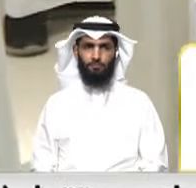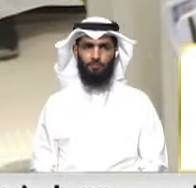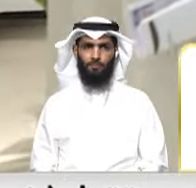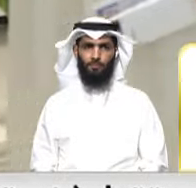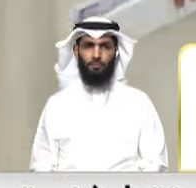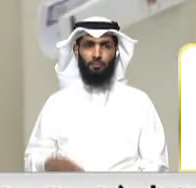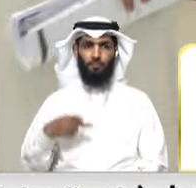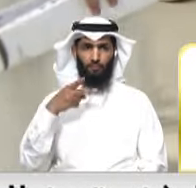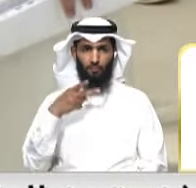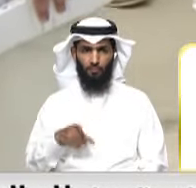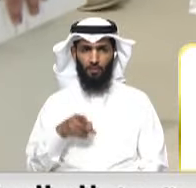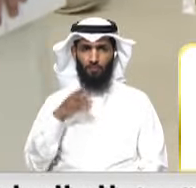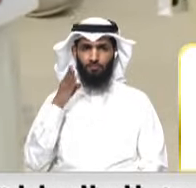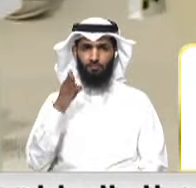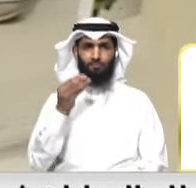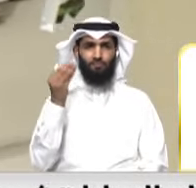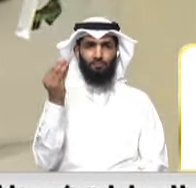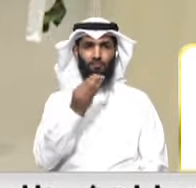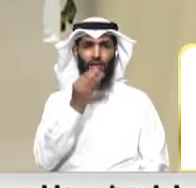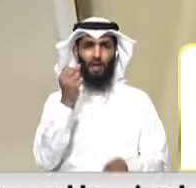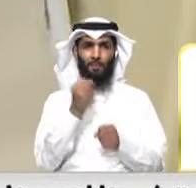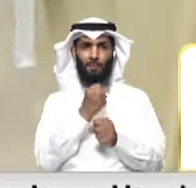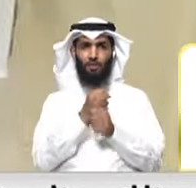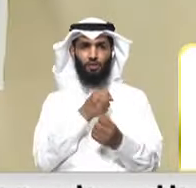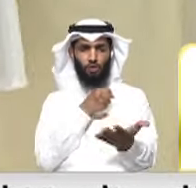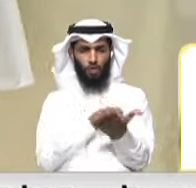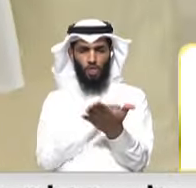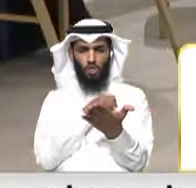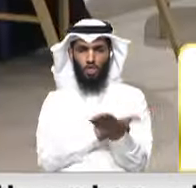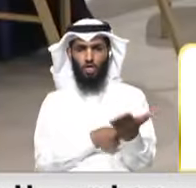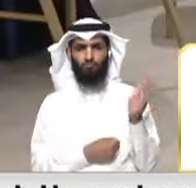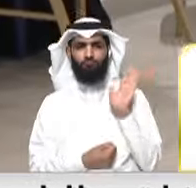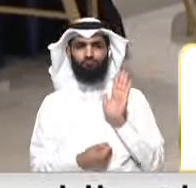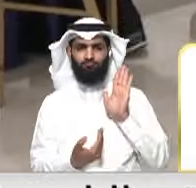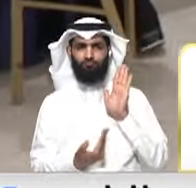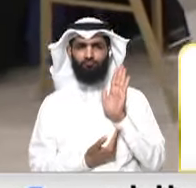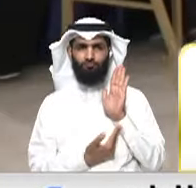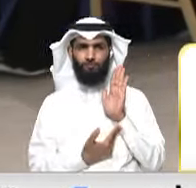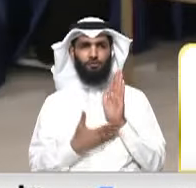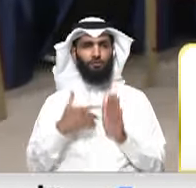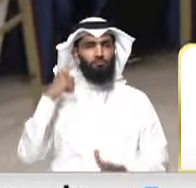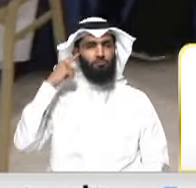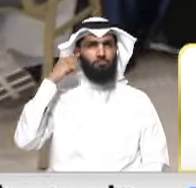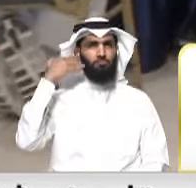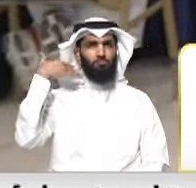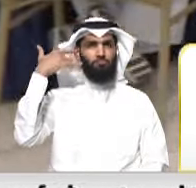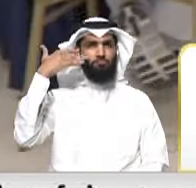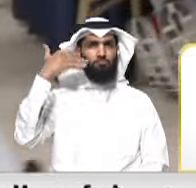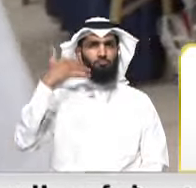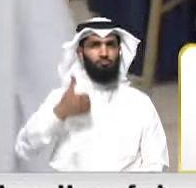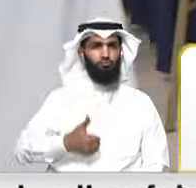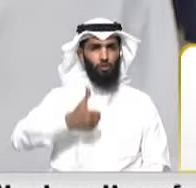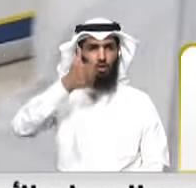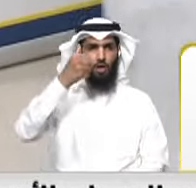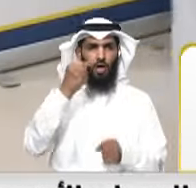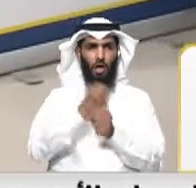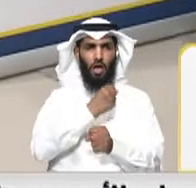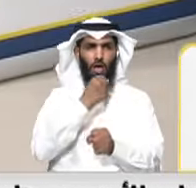يتجولون في المعرض الوظيفي يحملون شهاداتهم التدريبية ويحلمون بفرصة عمل في الملتقى الوظيفي